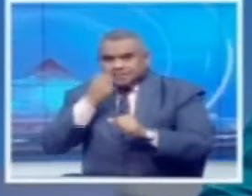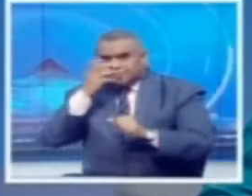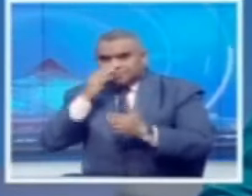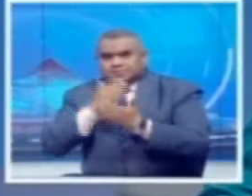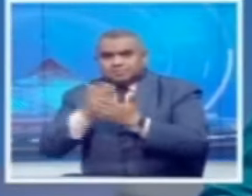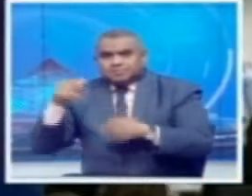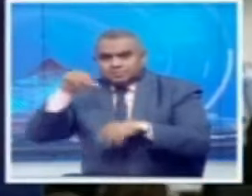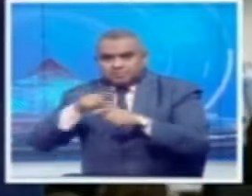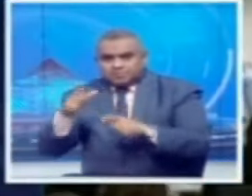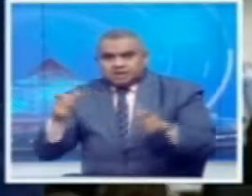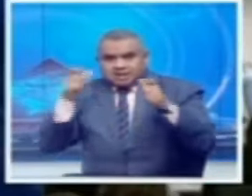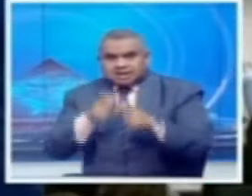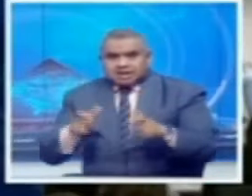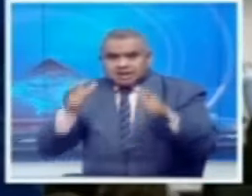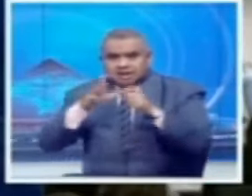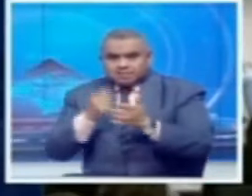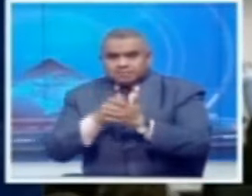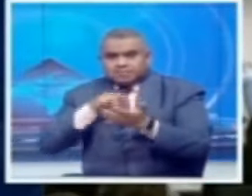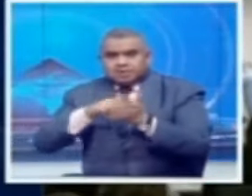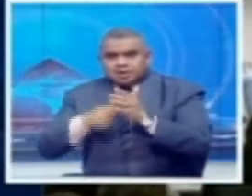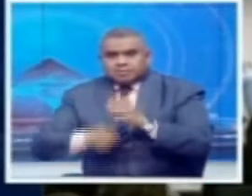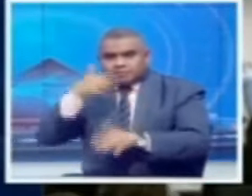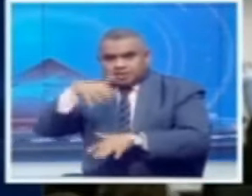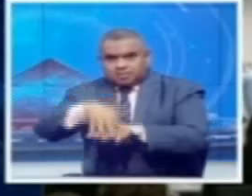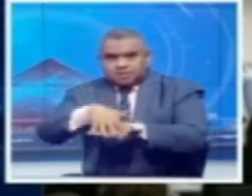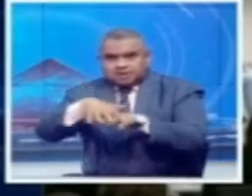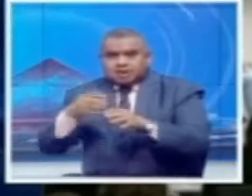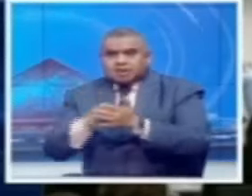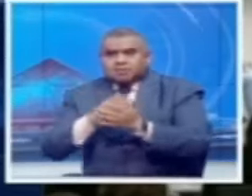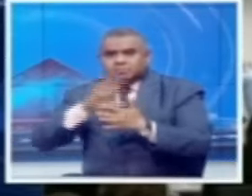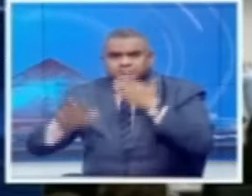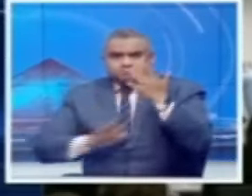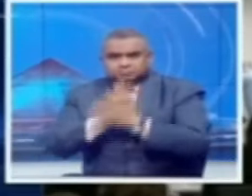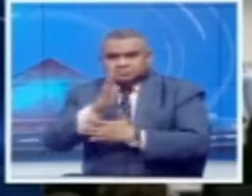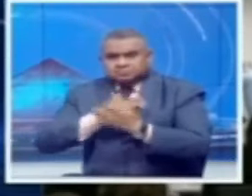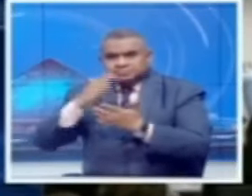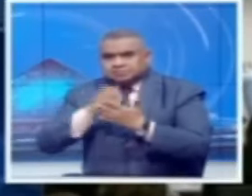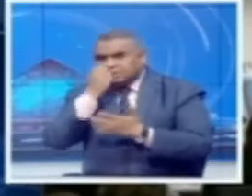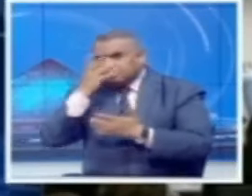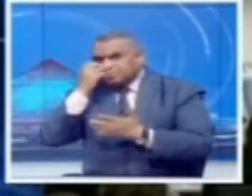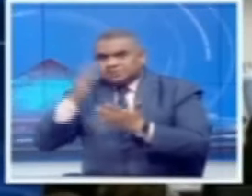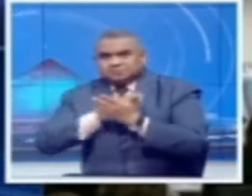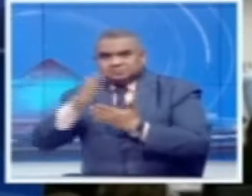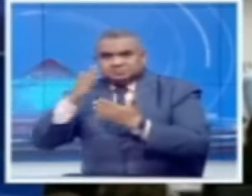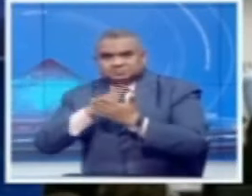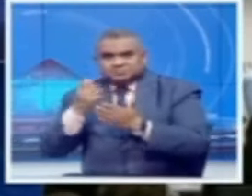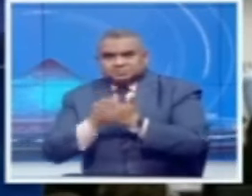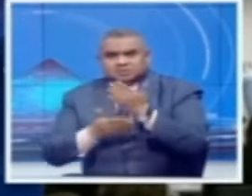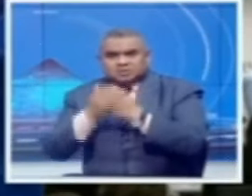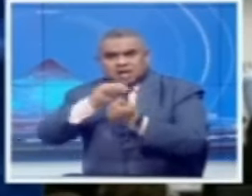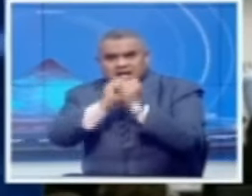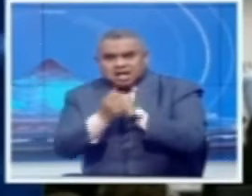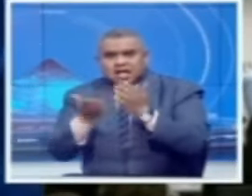والنفايات. وتركز الجلسة على الفرص المتاحة لمعالجة الأزمات البيئية الثلاث: التلوث وتغير